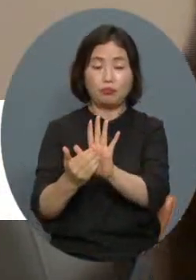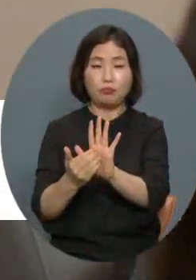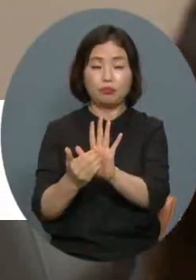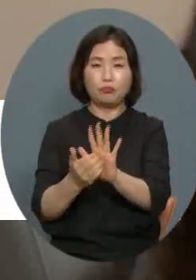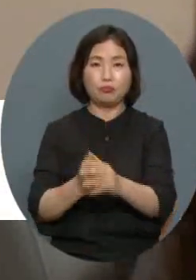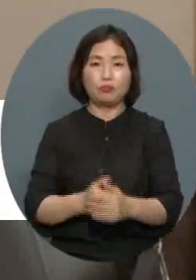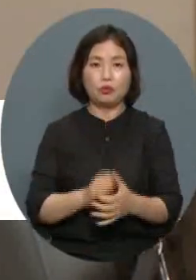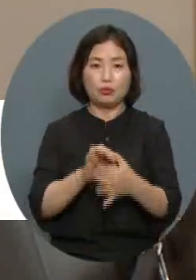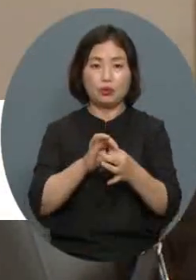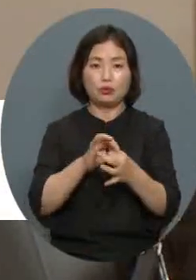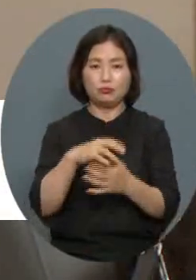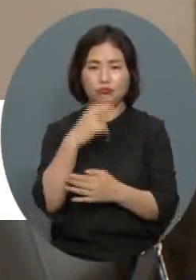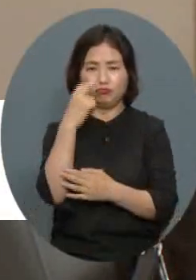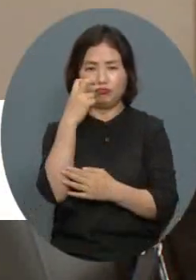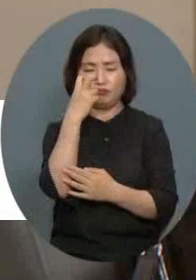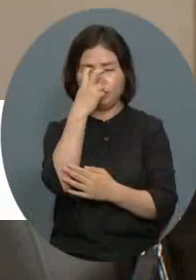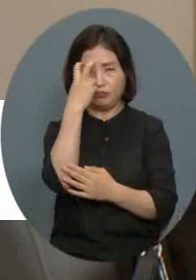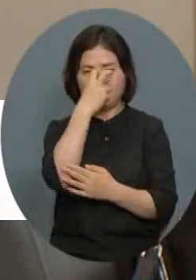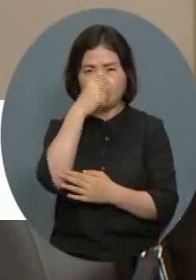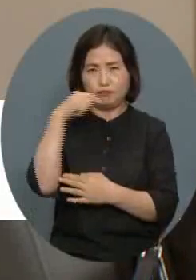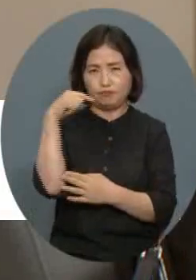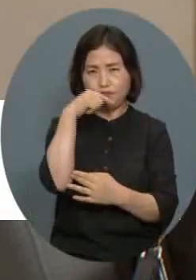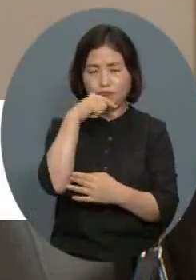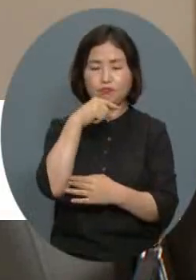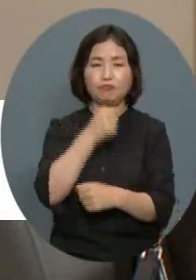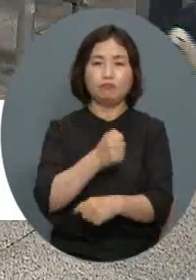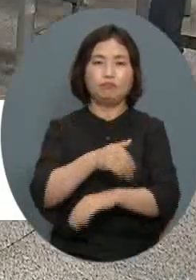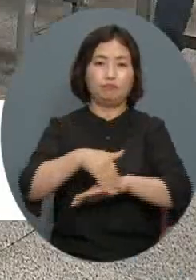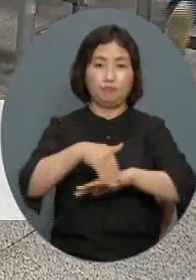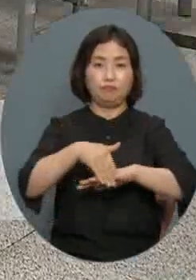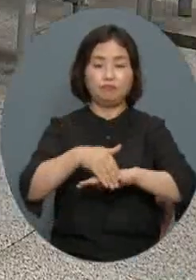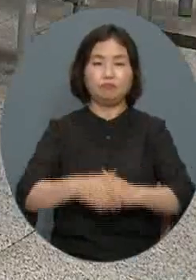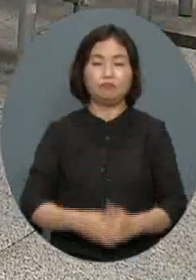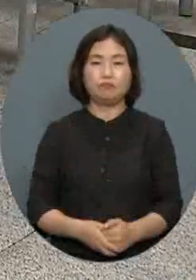그 방역에 대한 점검도 강화하도록 하겠습니다.